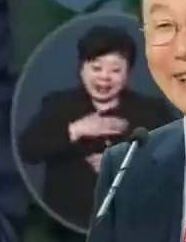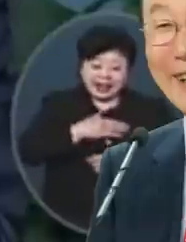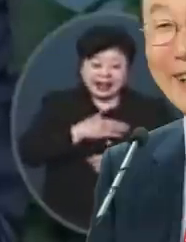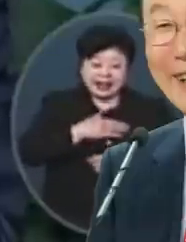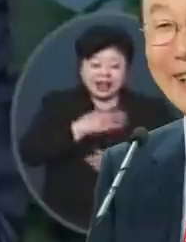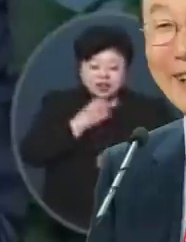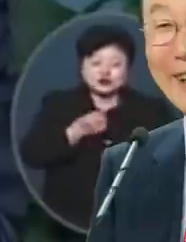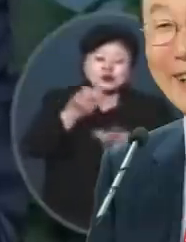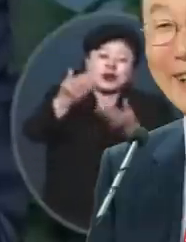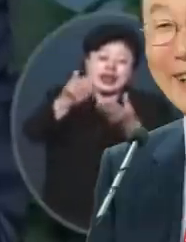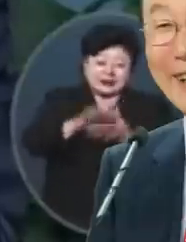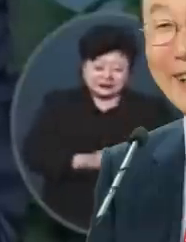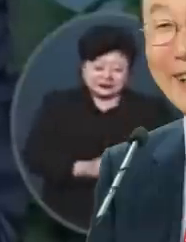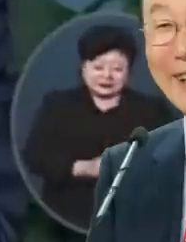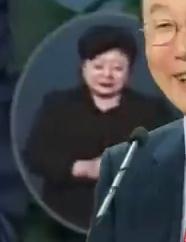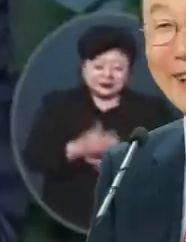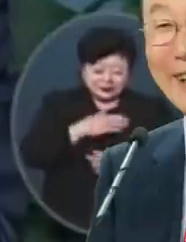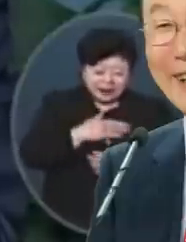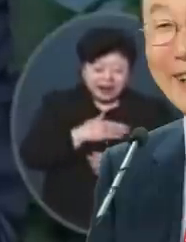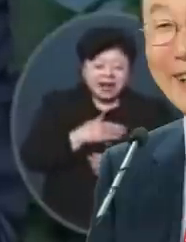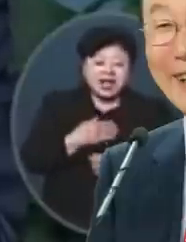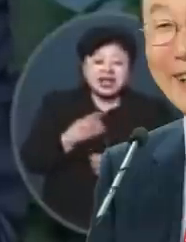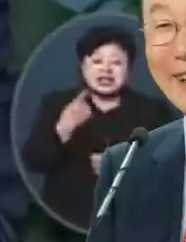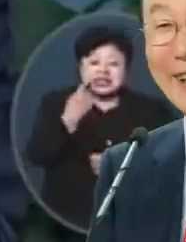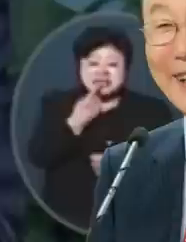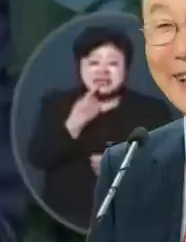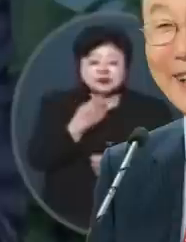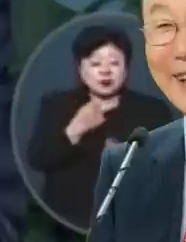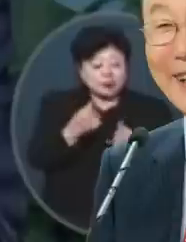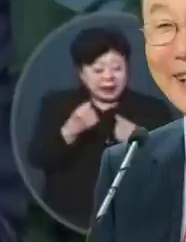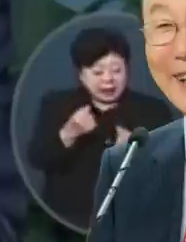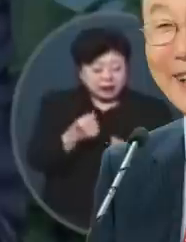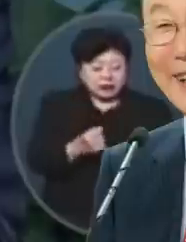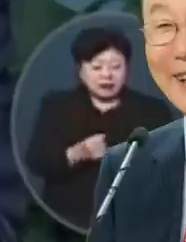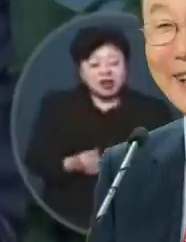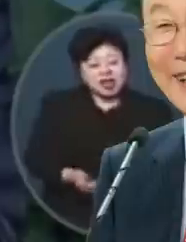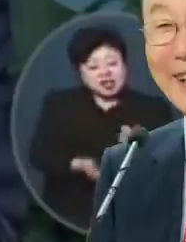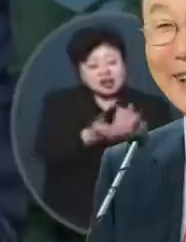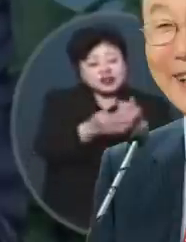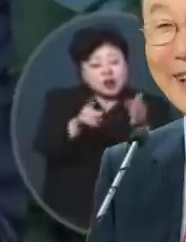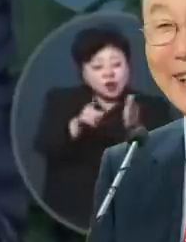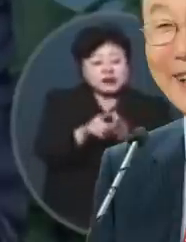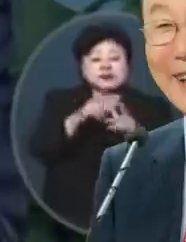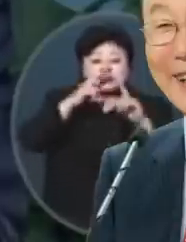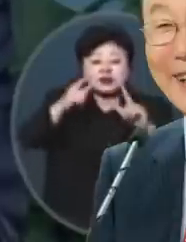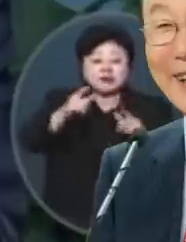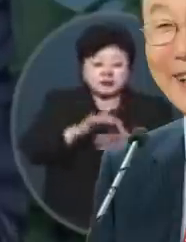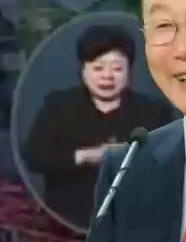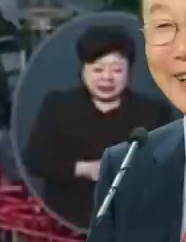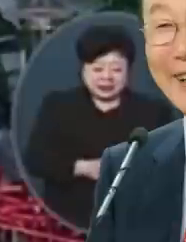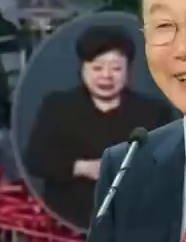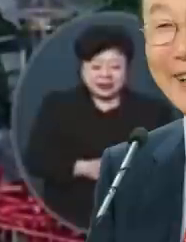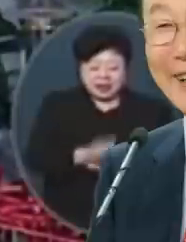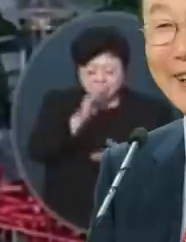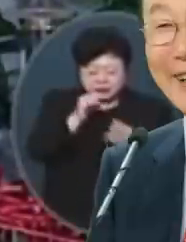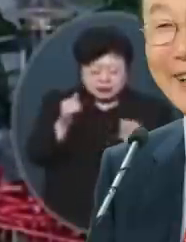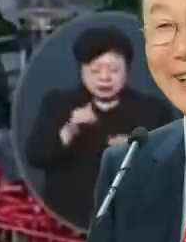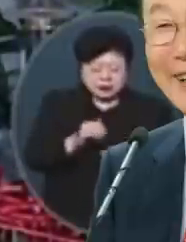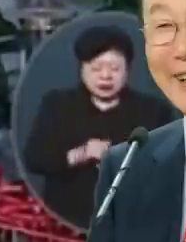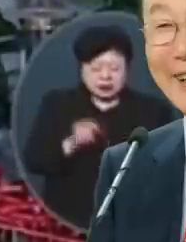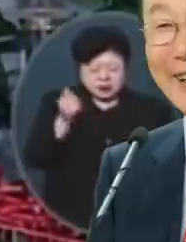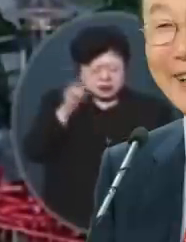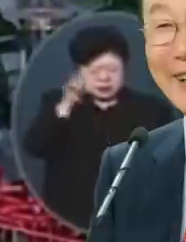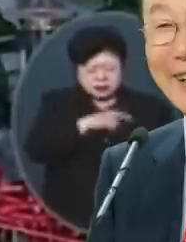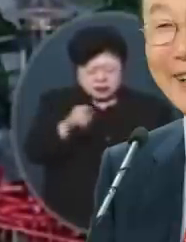나를 축복하며 내가 입으로 나를 격려하고 믿음을 선언하는 것입니다. 병든 사람은 제가